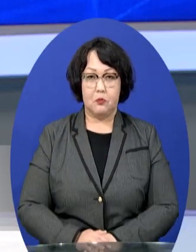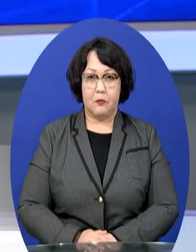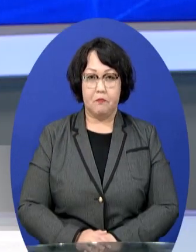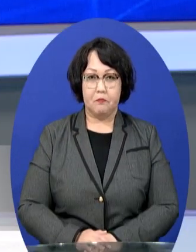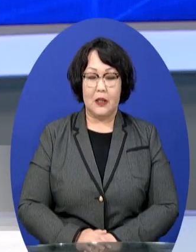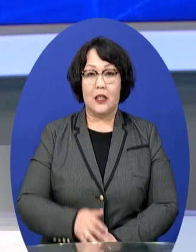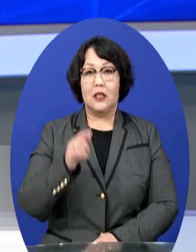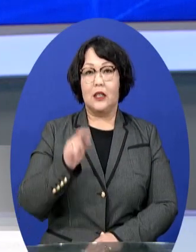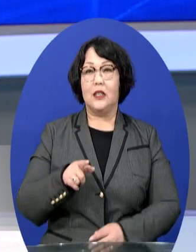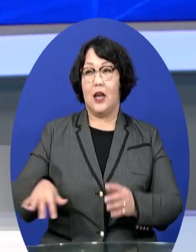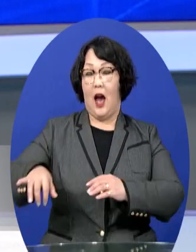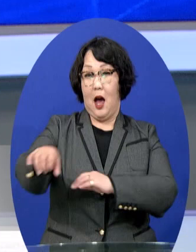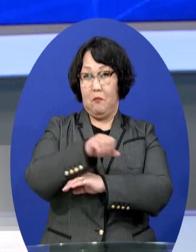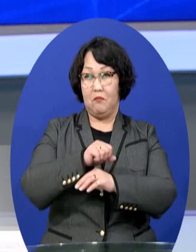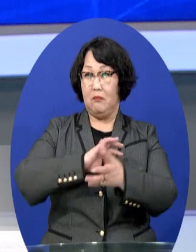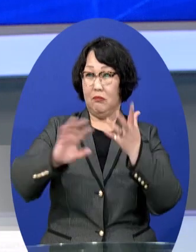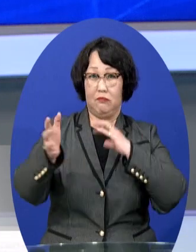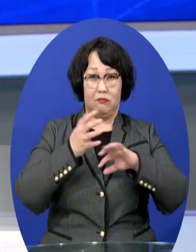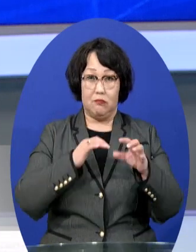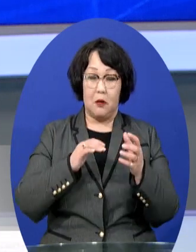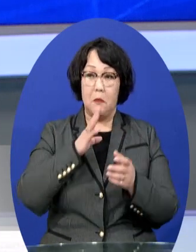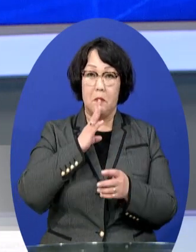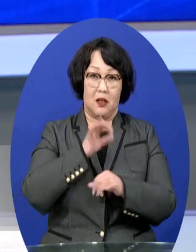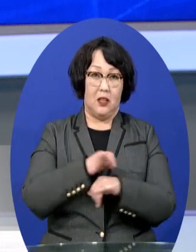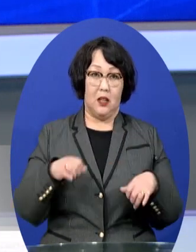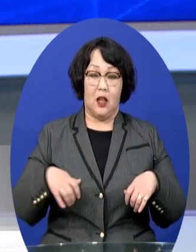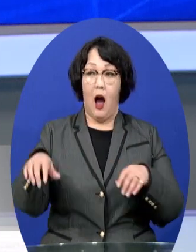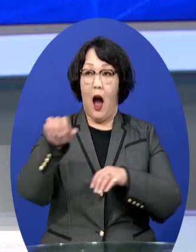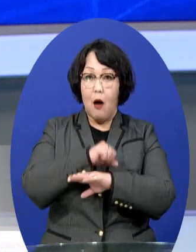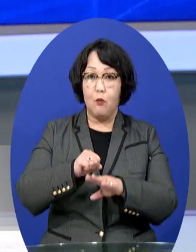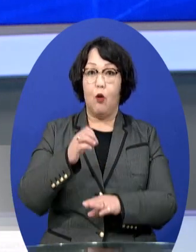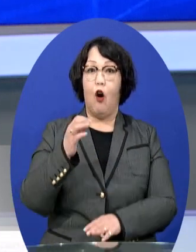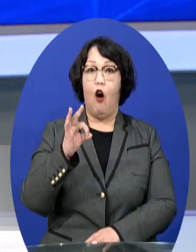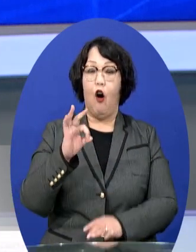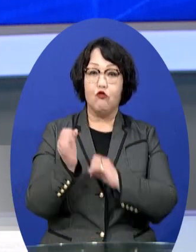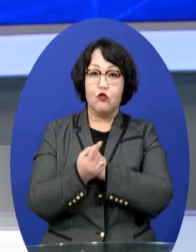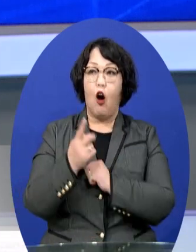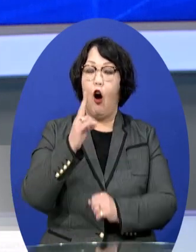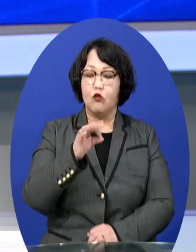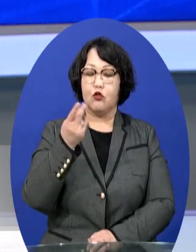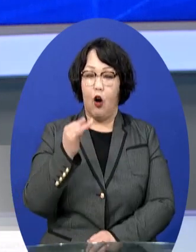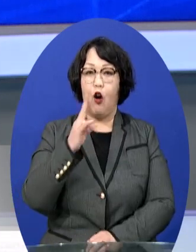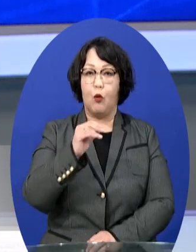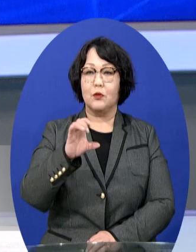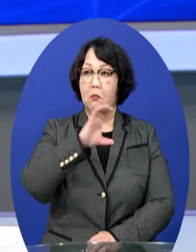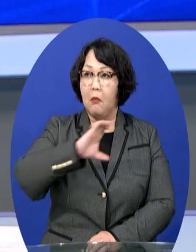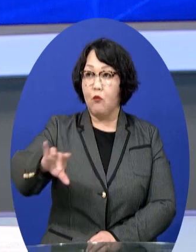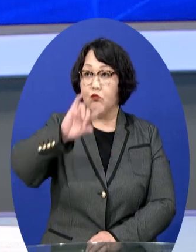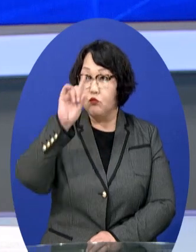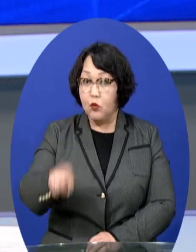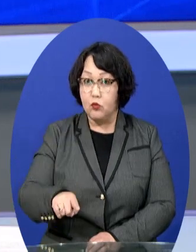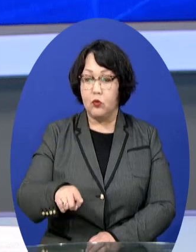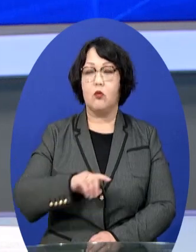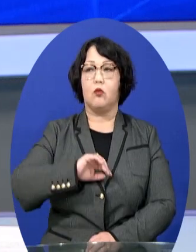Иймээсээ дээрх аймаг сумдлуу зорчих иргэд тухайн аймаг сумынхаа онцгой комиссоос урьдчилан мэдээлэл авч зорчихыг анхааруулж байна гэж Улсын онцгой